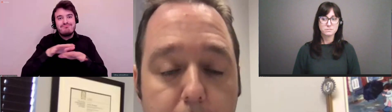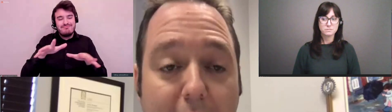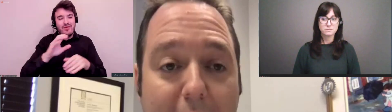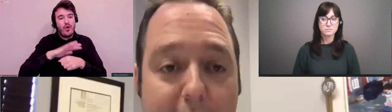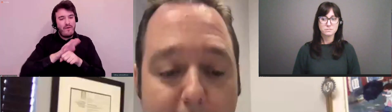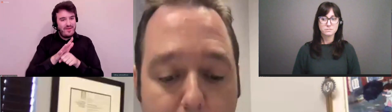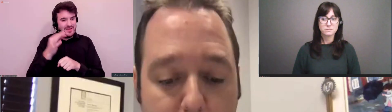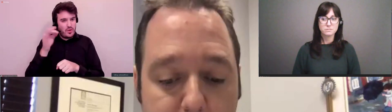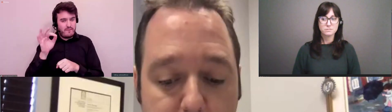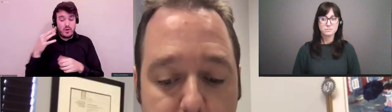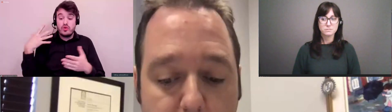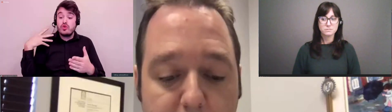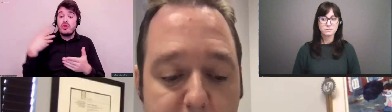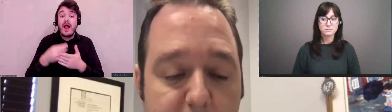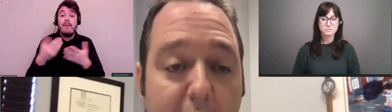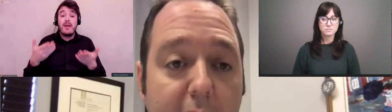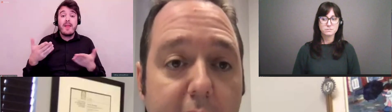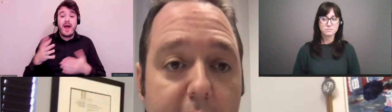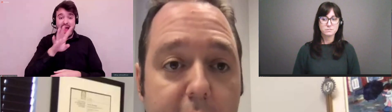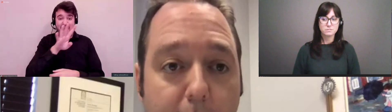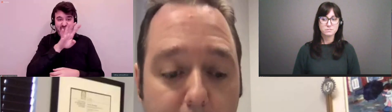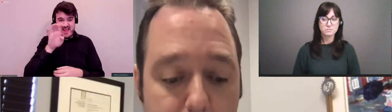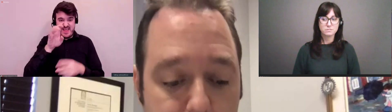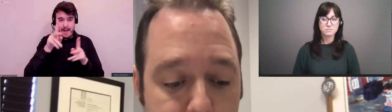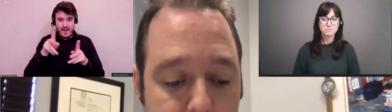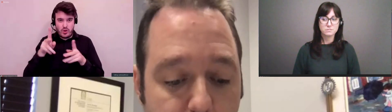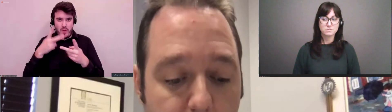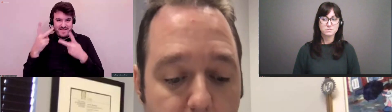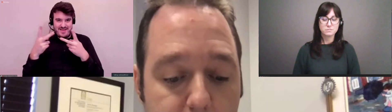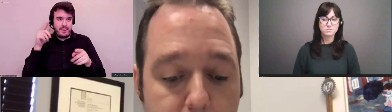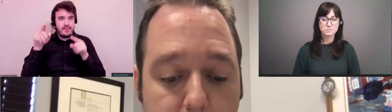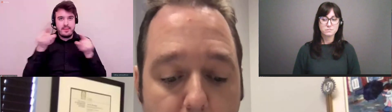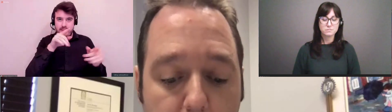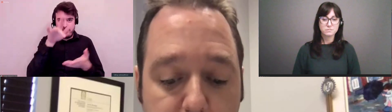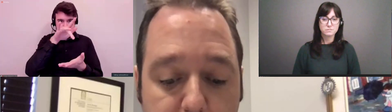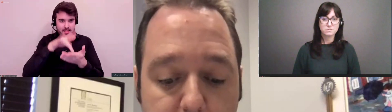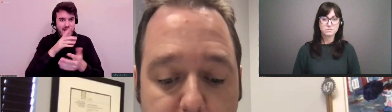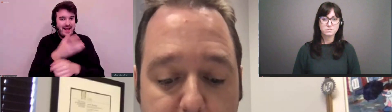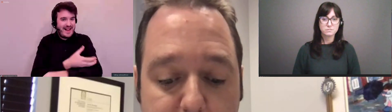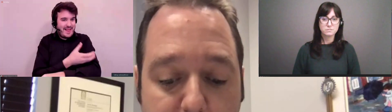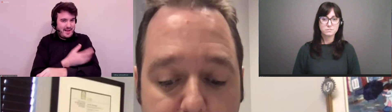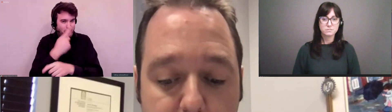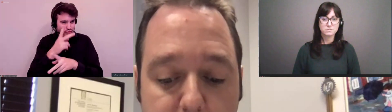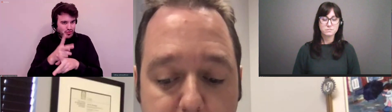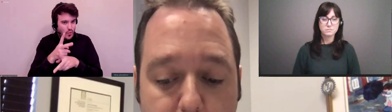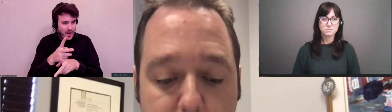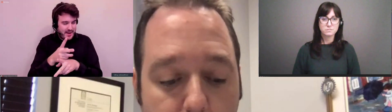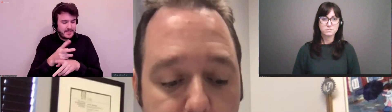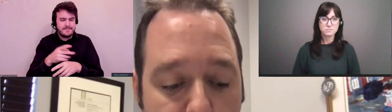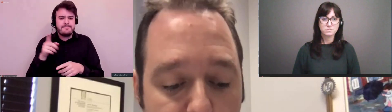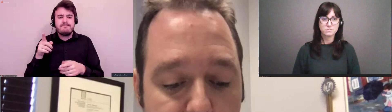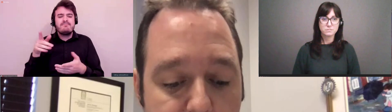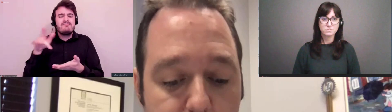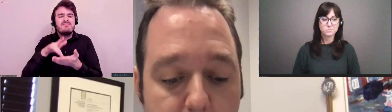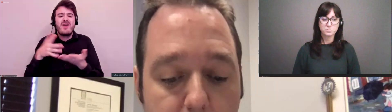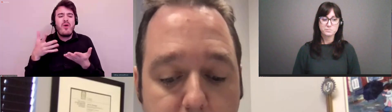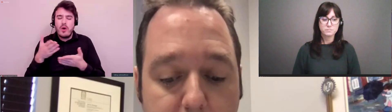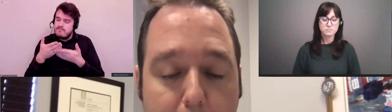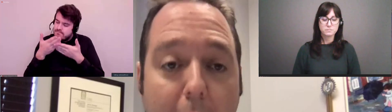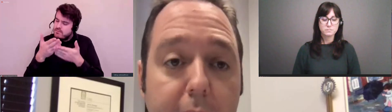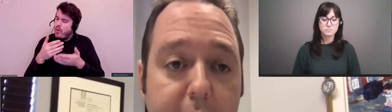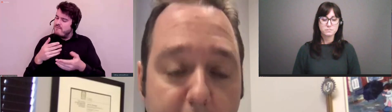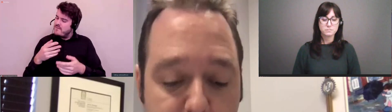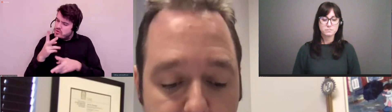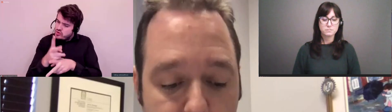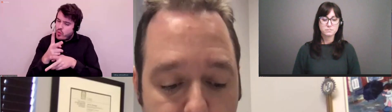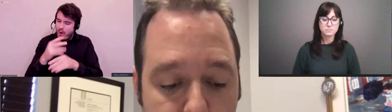plus de 400 personnes ont visité les cliniques de soins. Ce modèle offre d'ailleurs des soins de haute qualité dans un lieu qui n'est pas